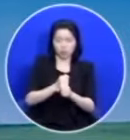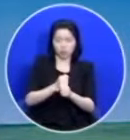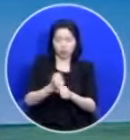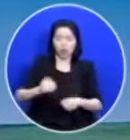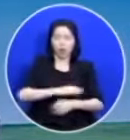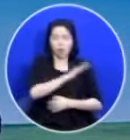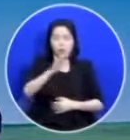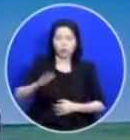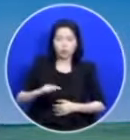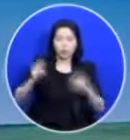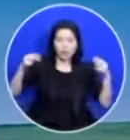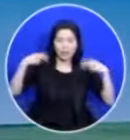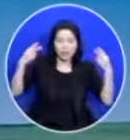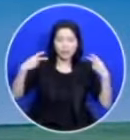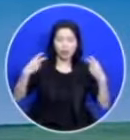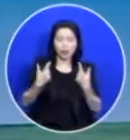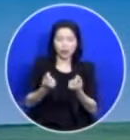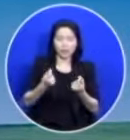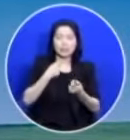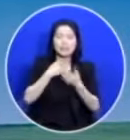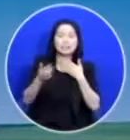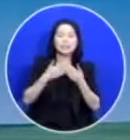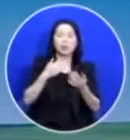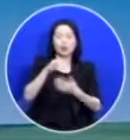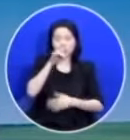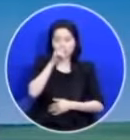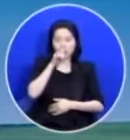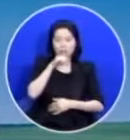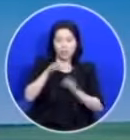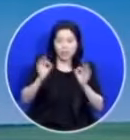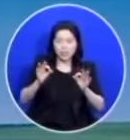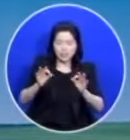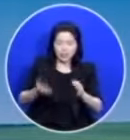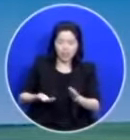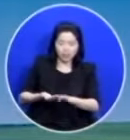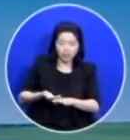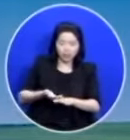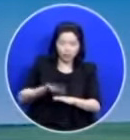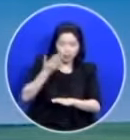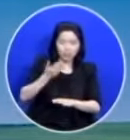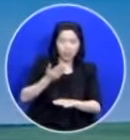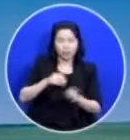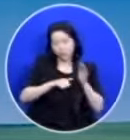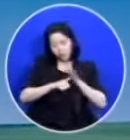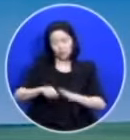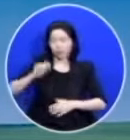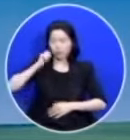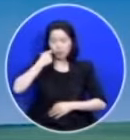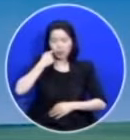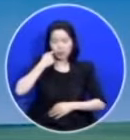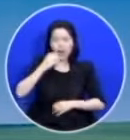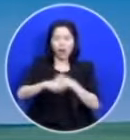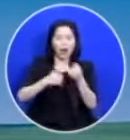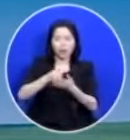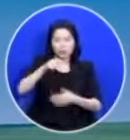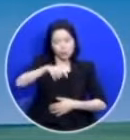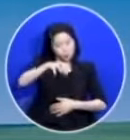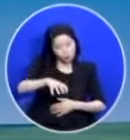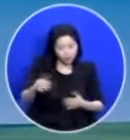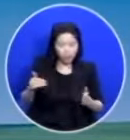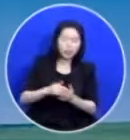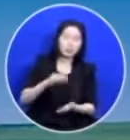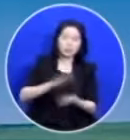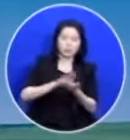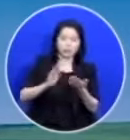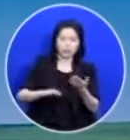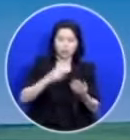엘리야와 같은 경험이 있을 거예요 이제는 더 이상 견딜 수가 없습니다 하나님 여기까지입니다 하고